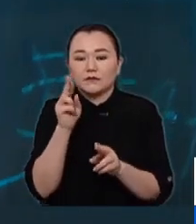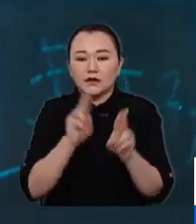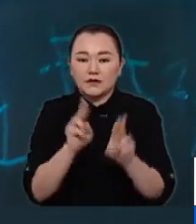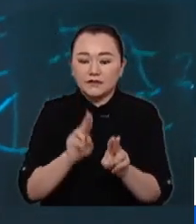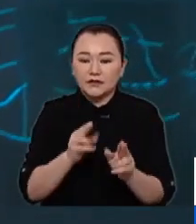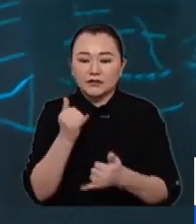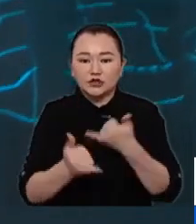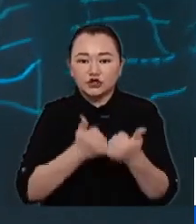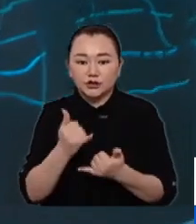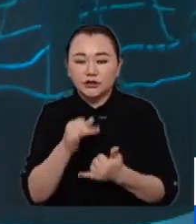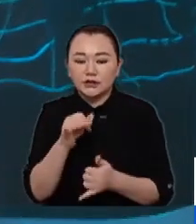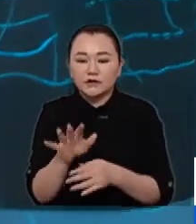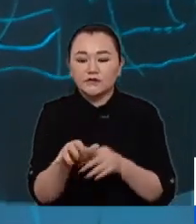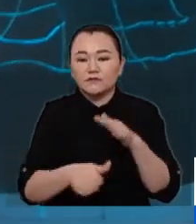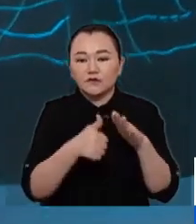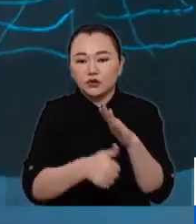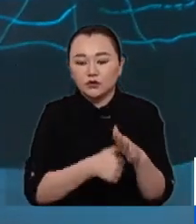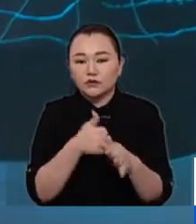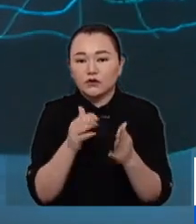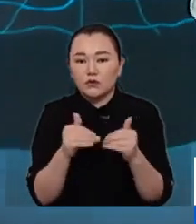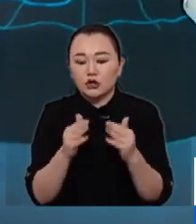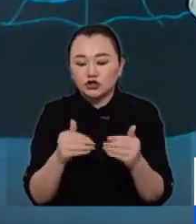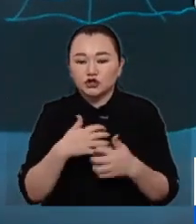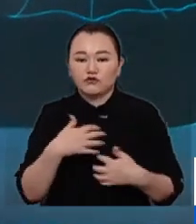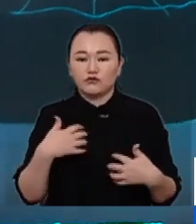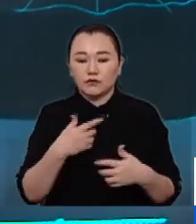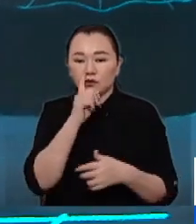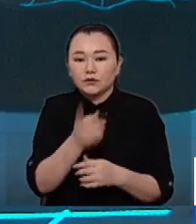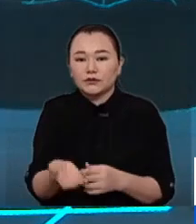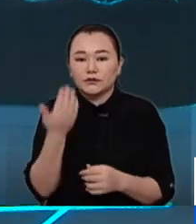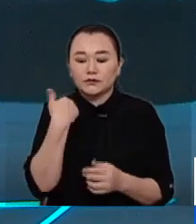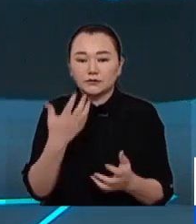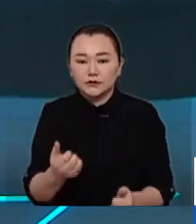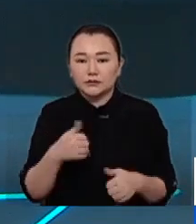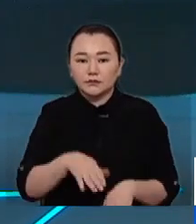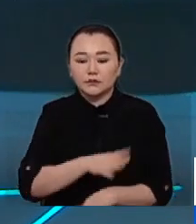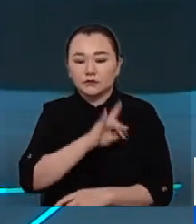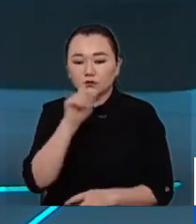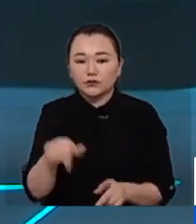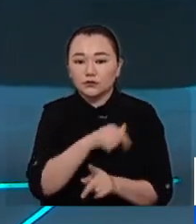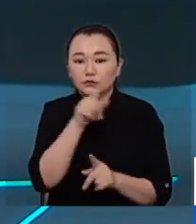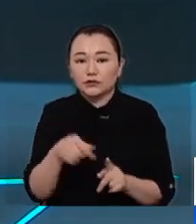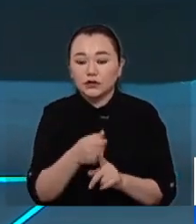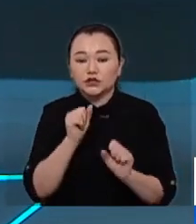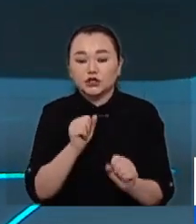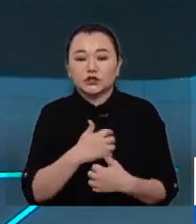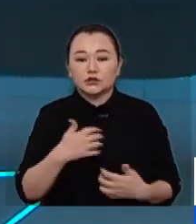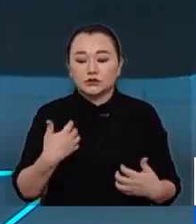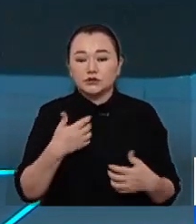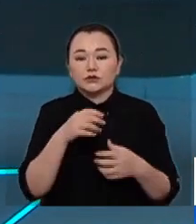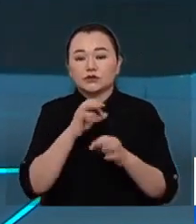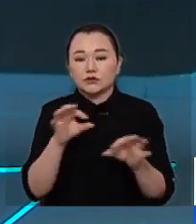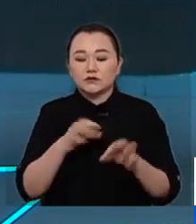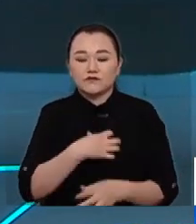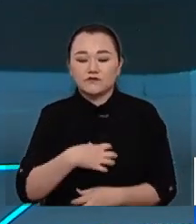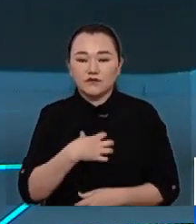правила содержания и выгула домашних животных, принятые год назад. Весь этот год зоозащитники утверждали, что самые